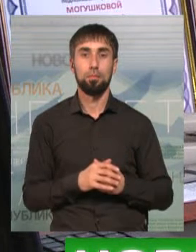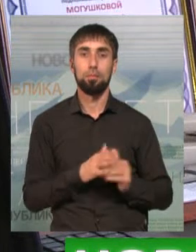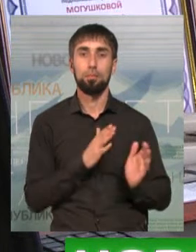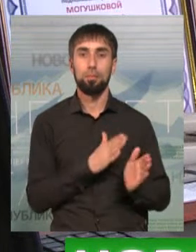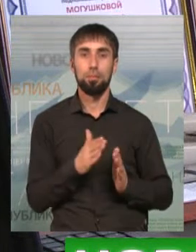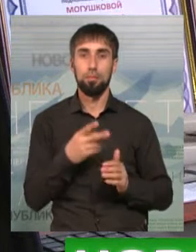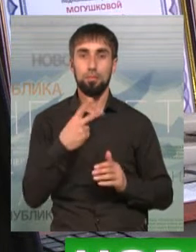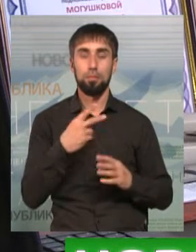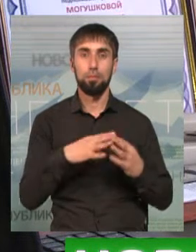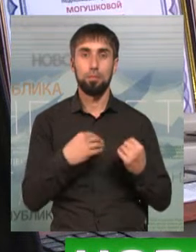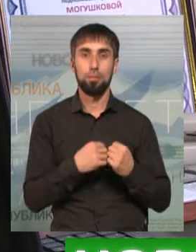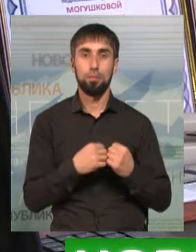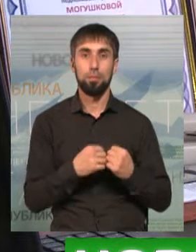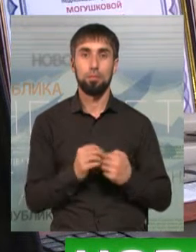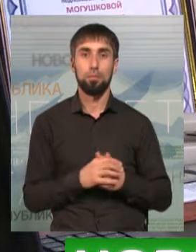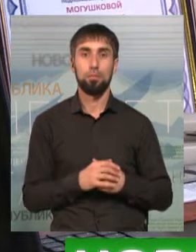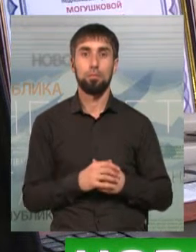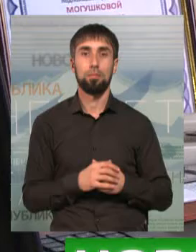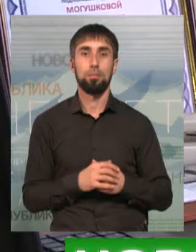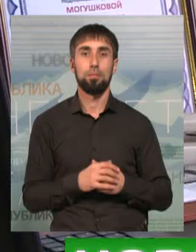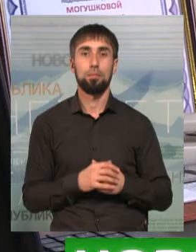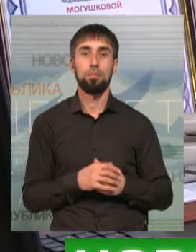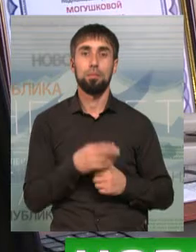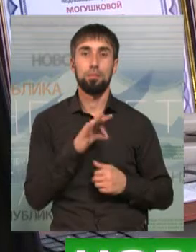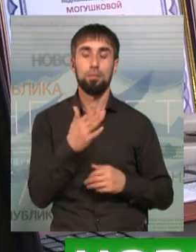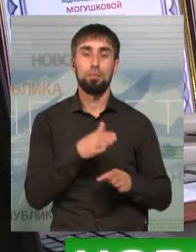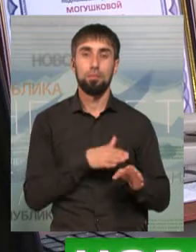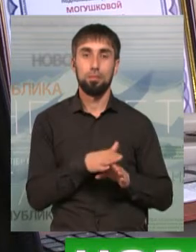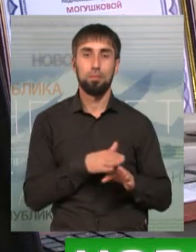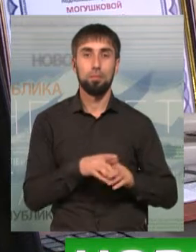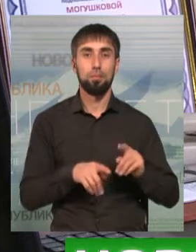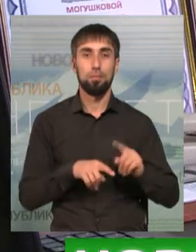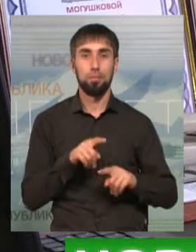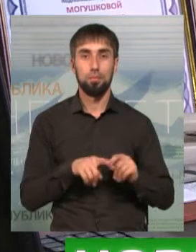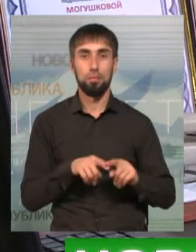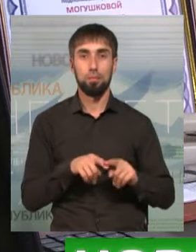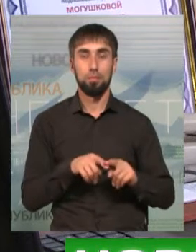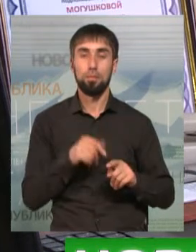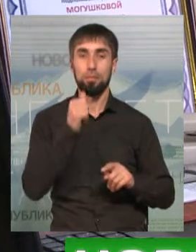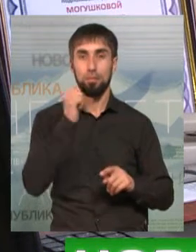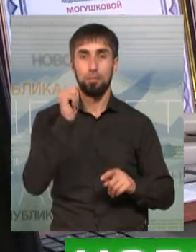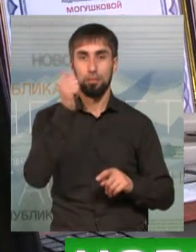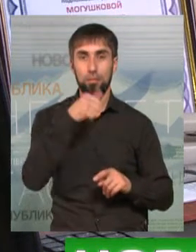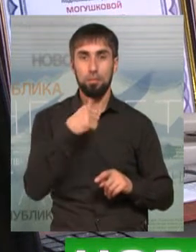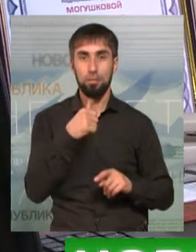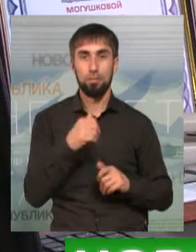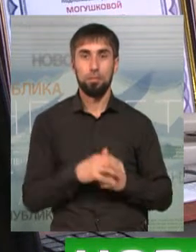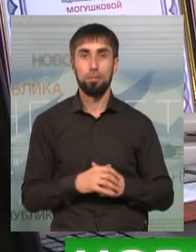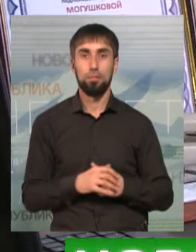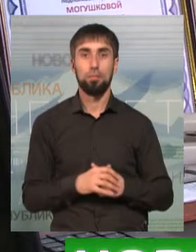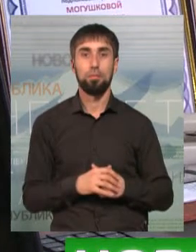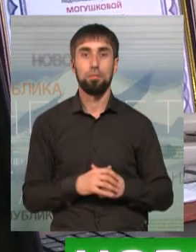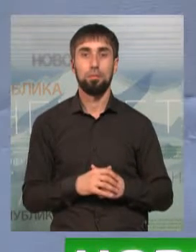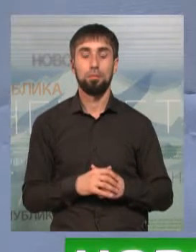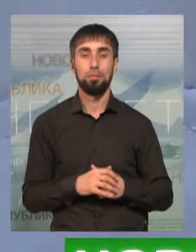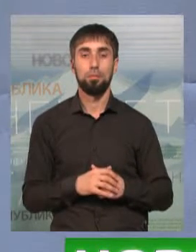порядка 20 семей. Из них по исправлению родителя в прошлом году